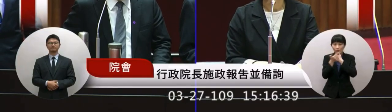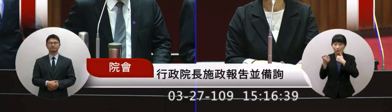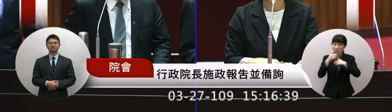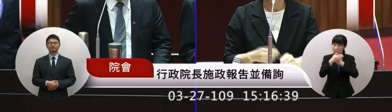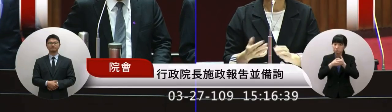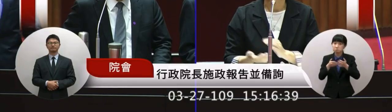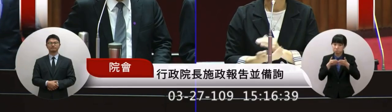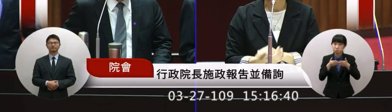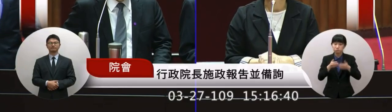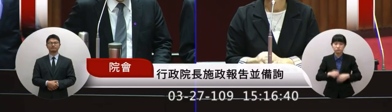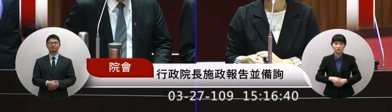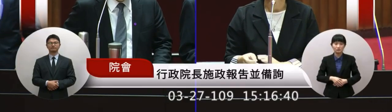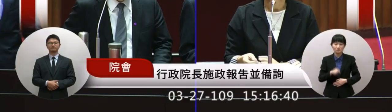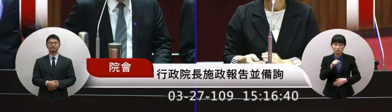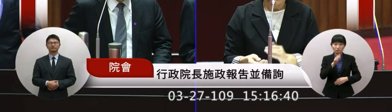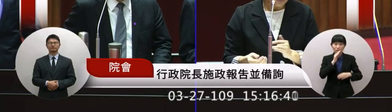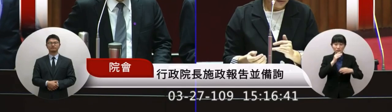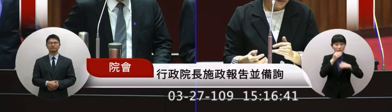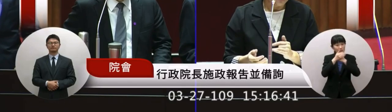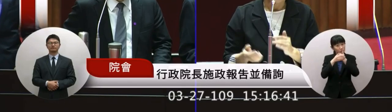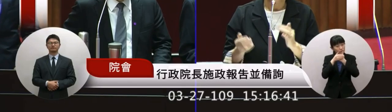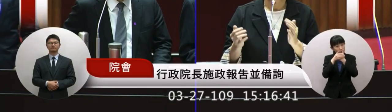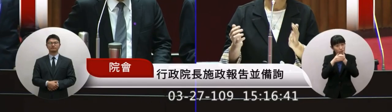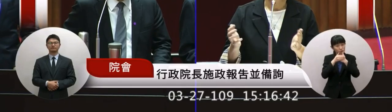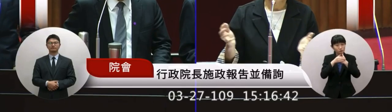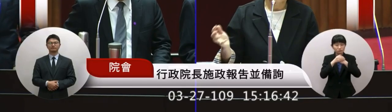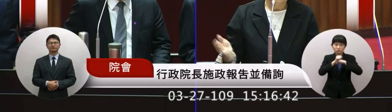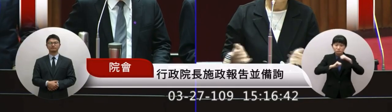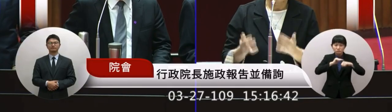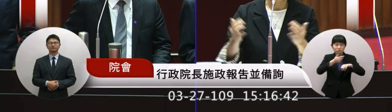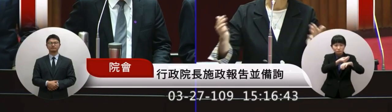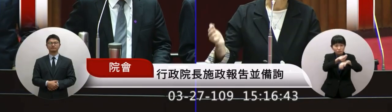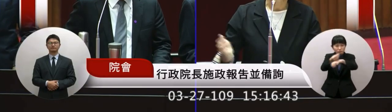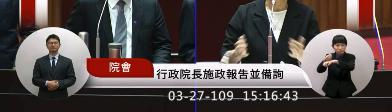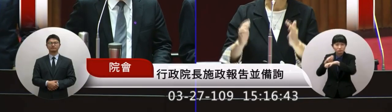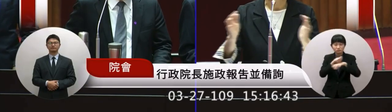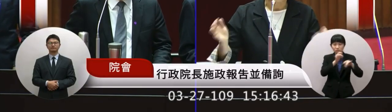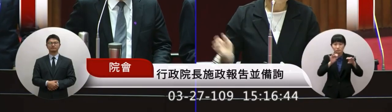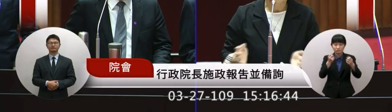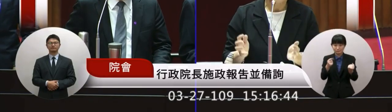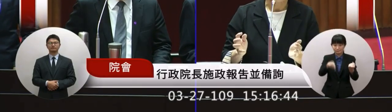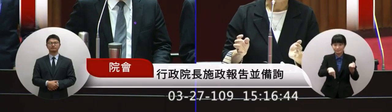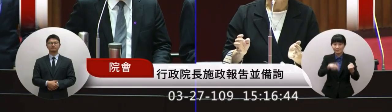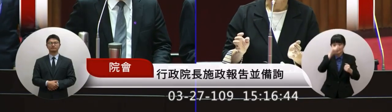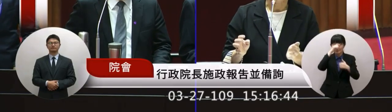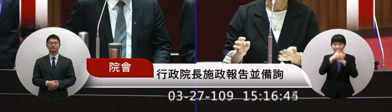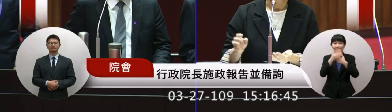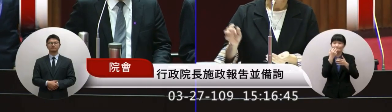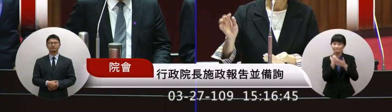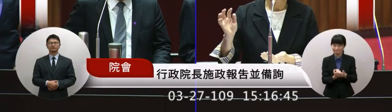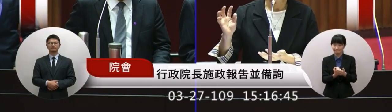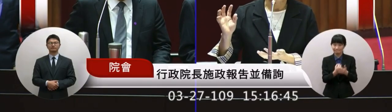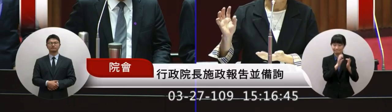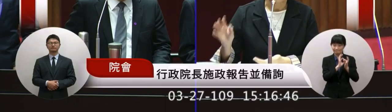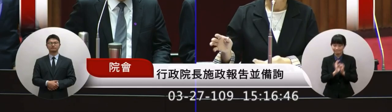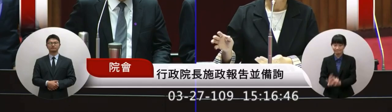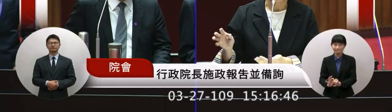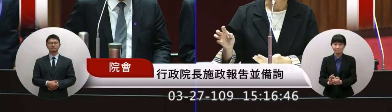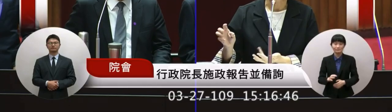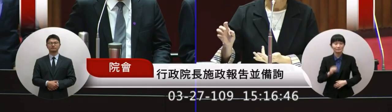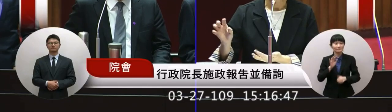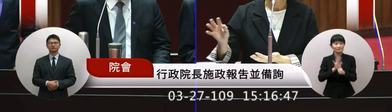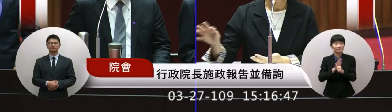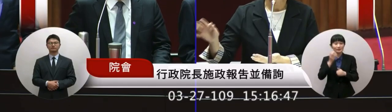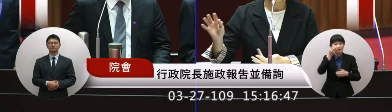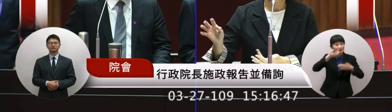的那个动物在这边，然后就是如果能够保护下来哈，啊，这个观